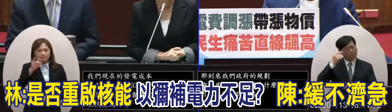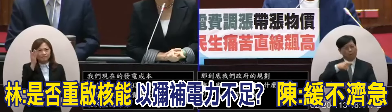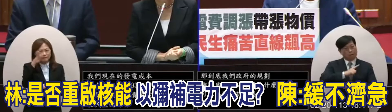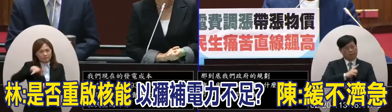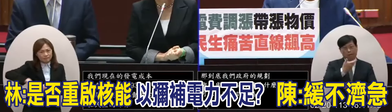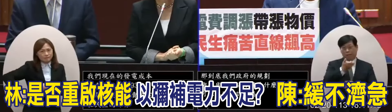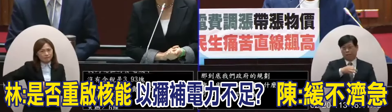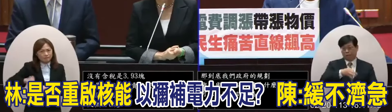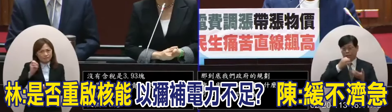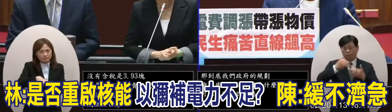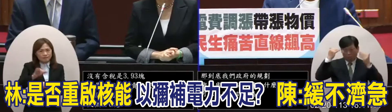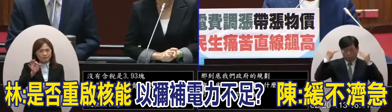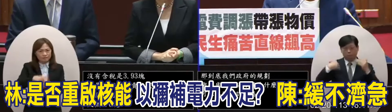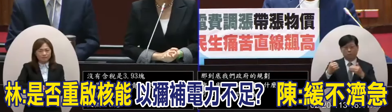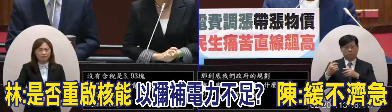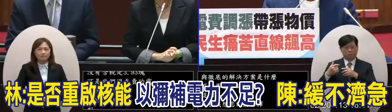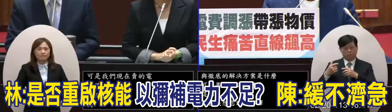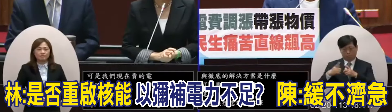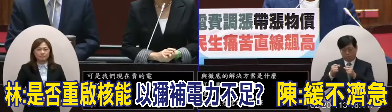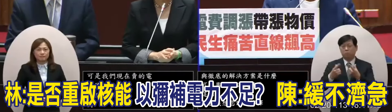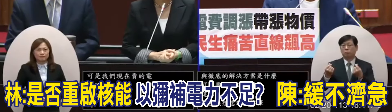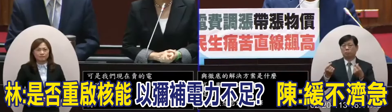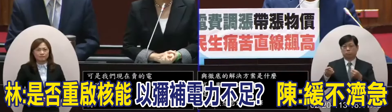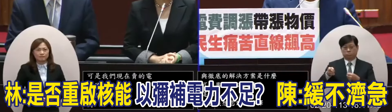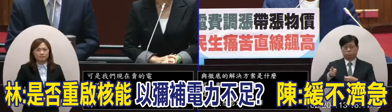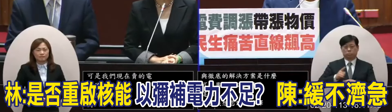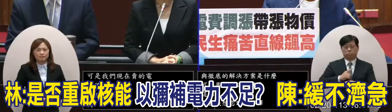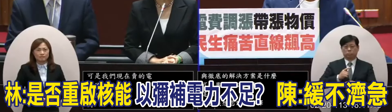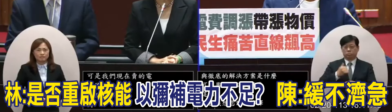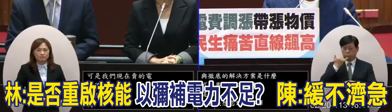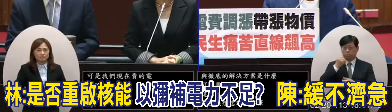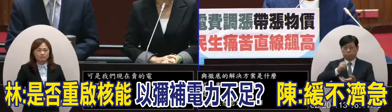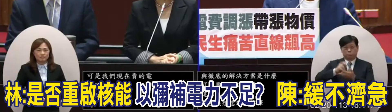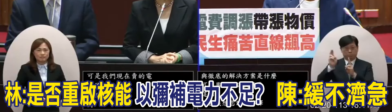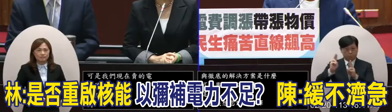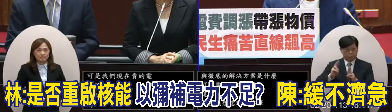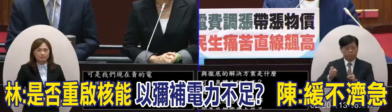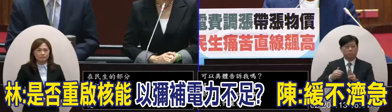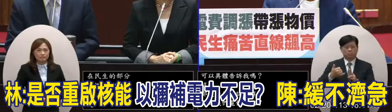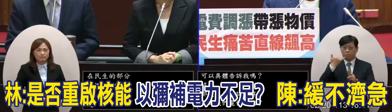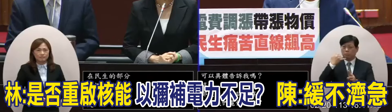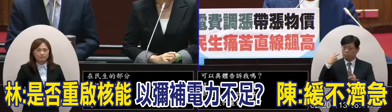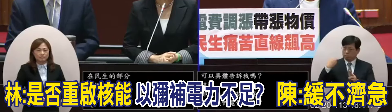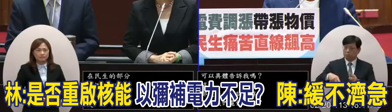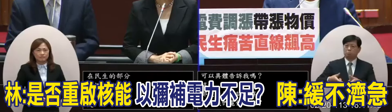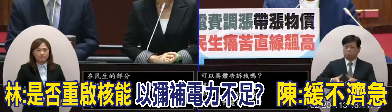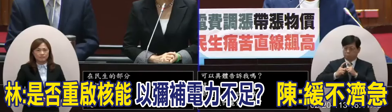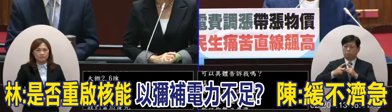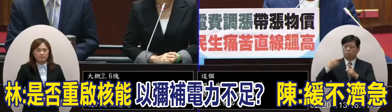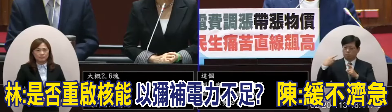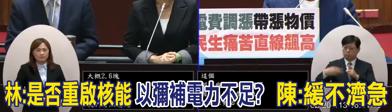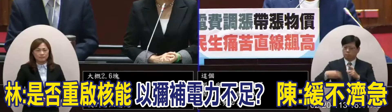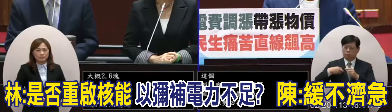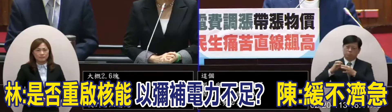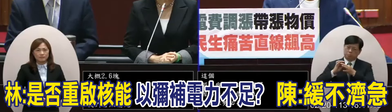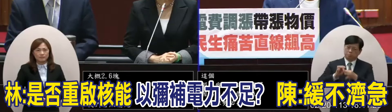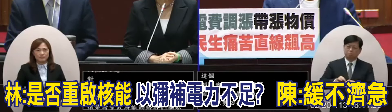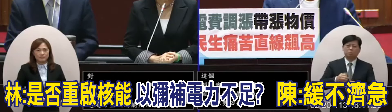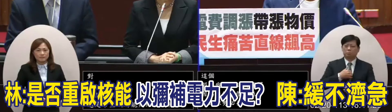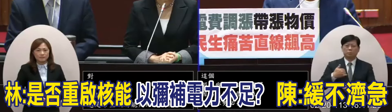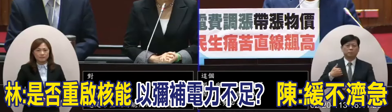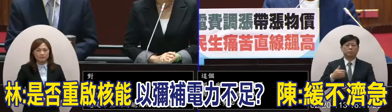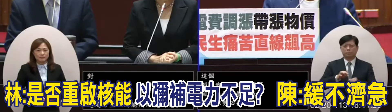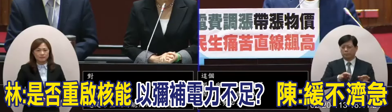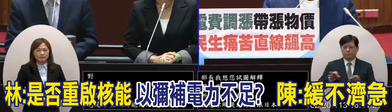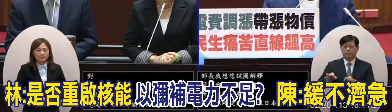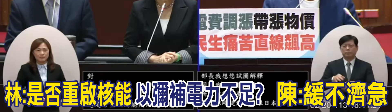我们补贴。 我想您刚刚也提到韩国跟日本，他们也有从这个让他们的核能呢的相关核电厂有延役这样的一个